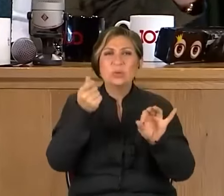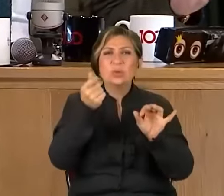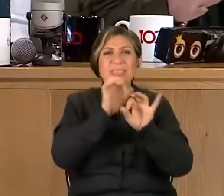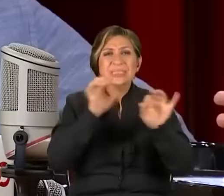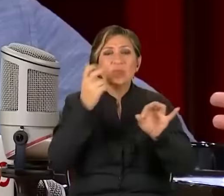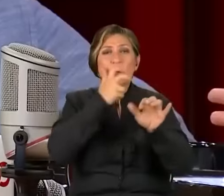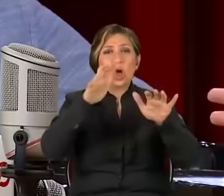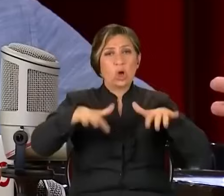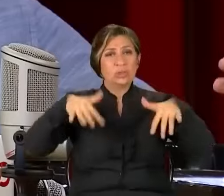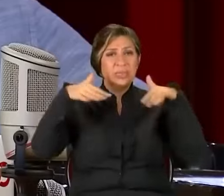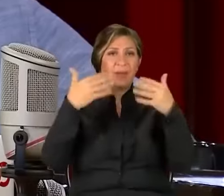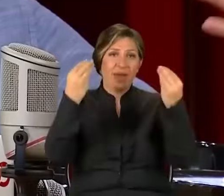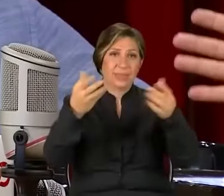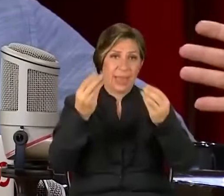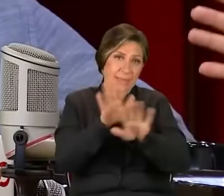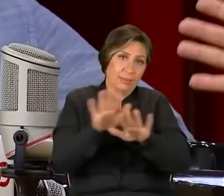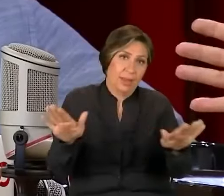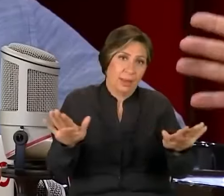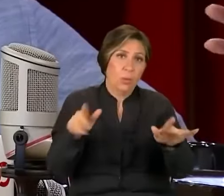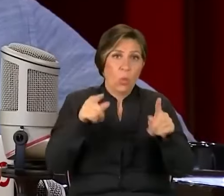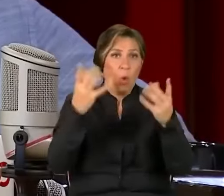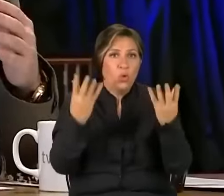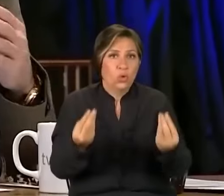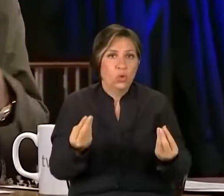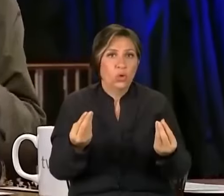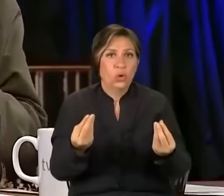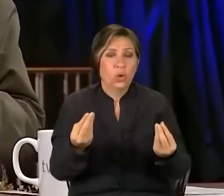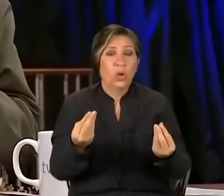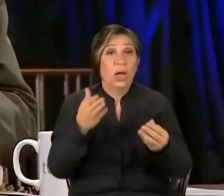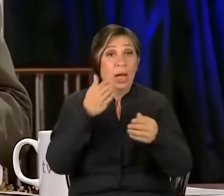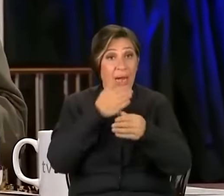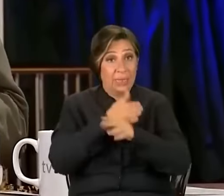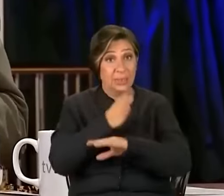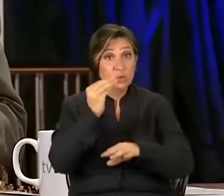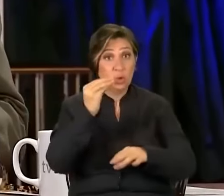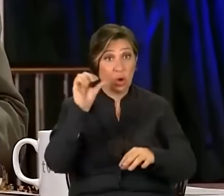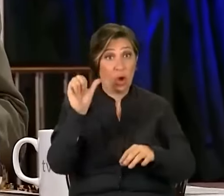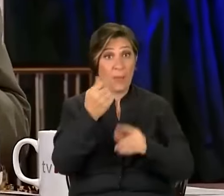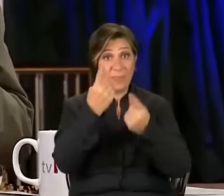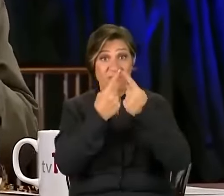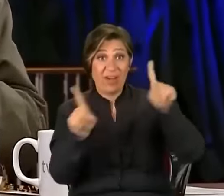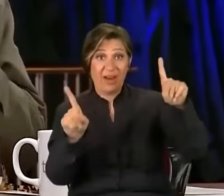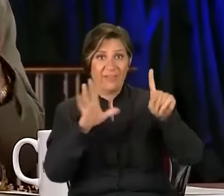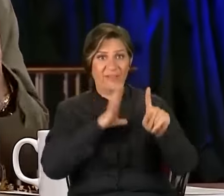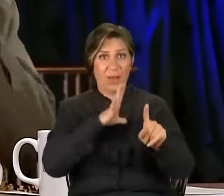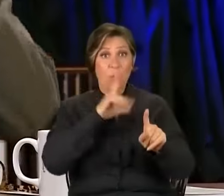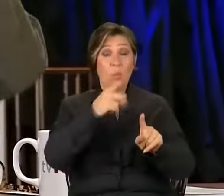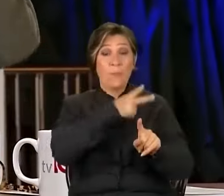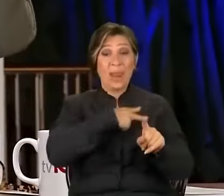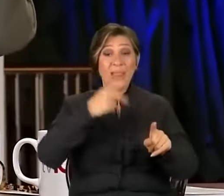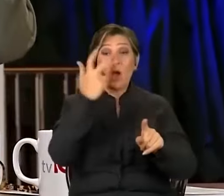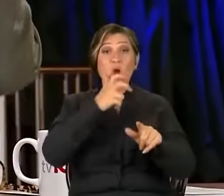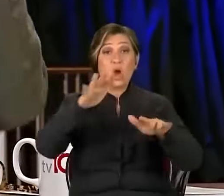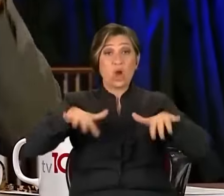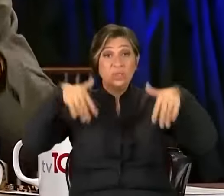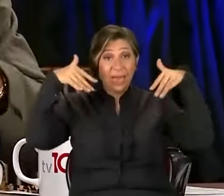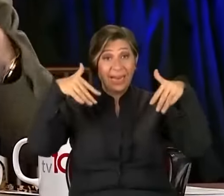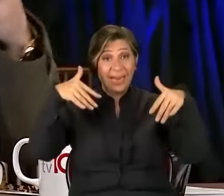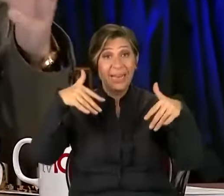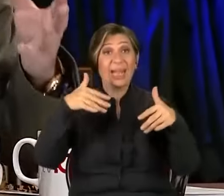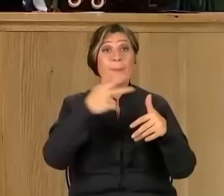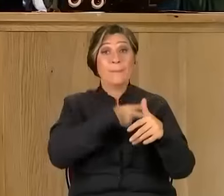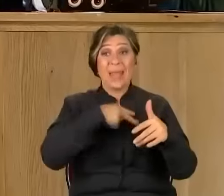ücretsiz konser verdiler. Yeteri kadar bu oldu. Çünkü aslında çok önemli bir fark var. Bu belediye konserleriyle